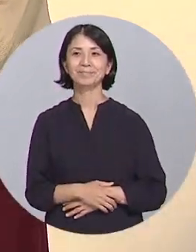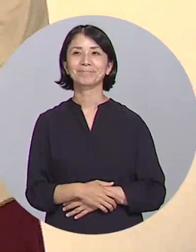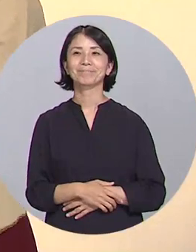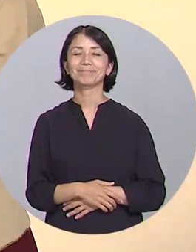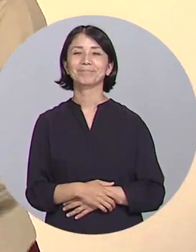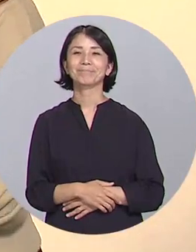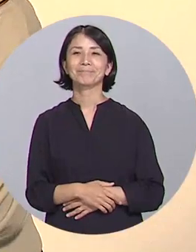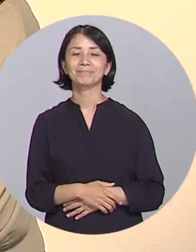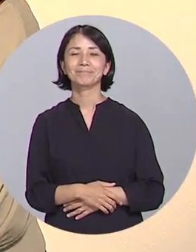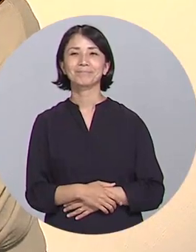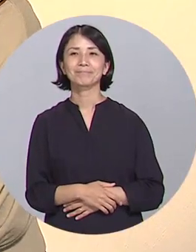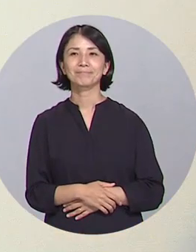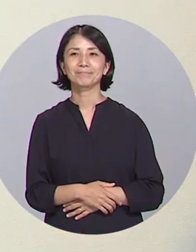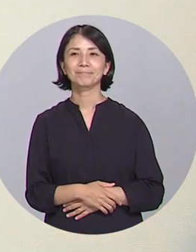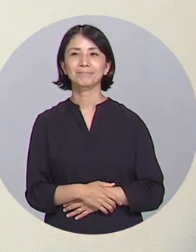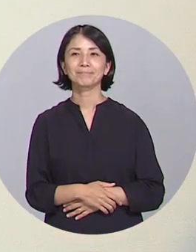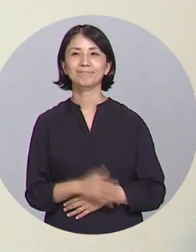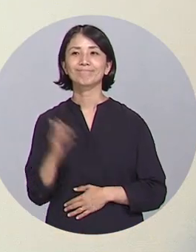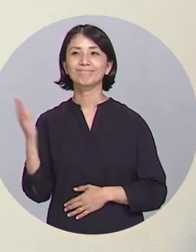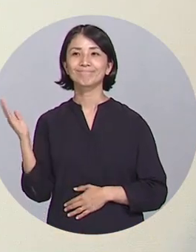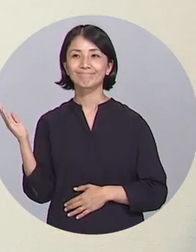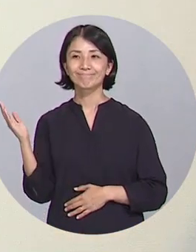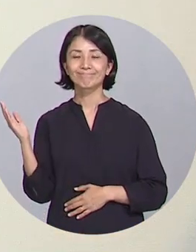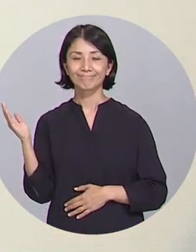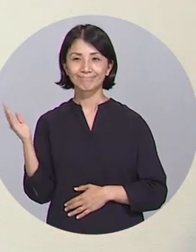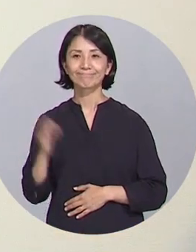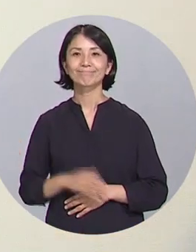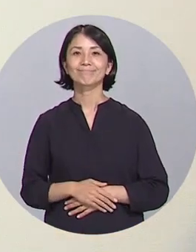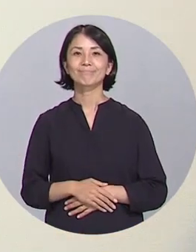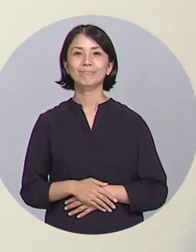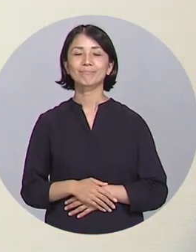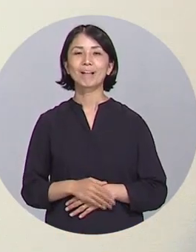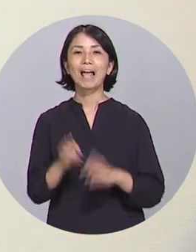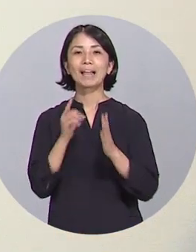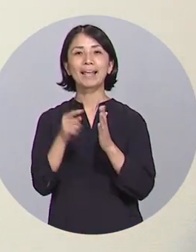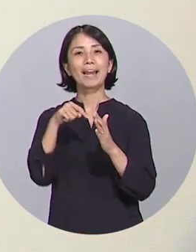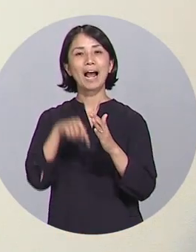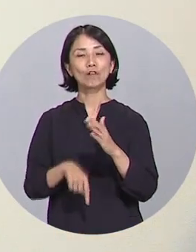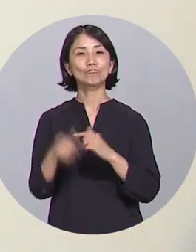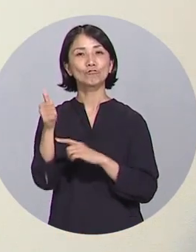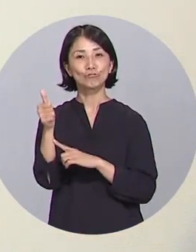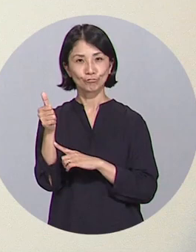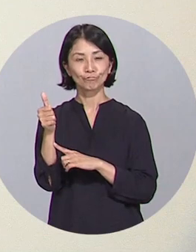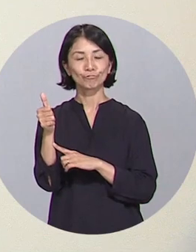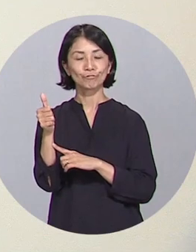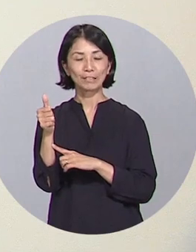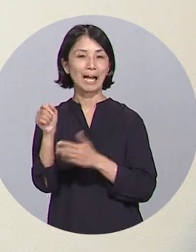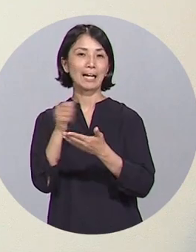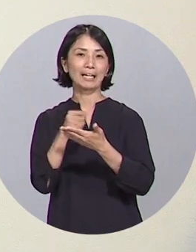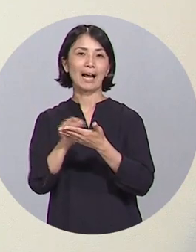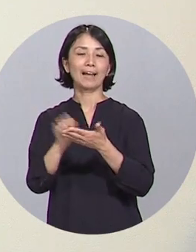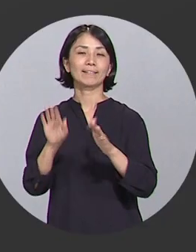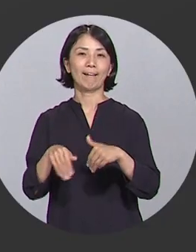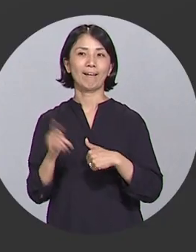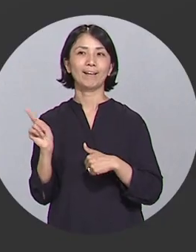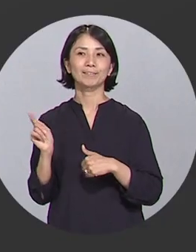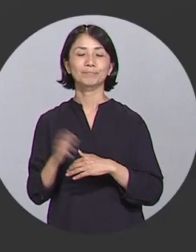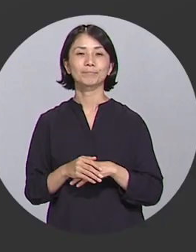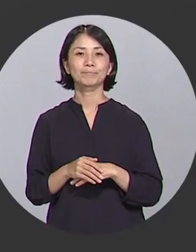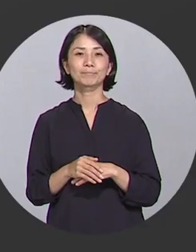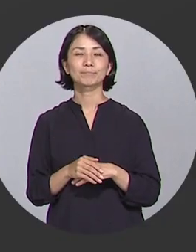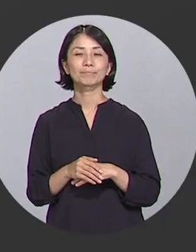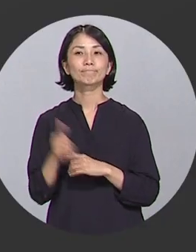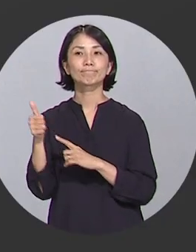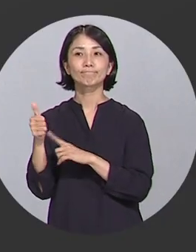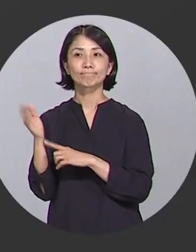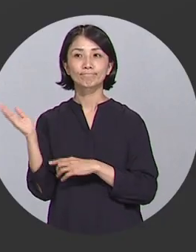った こちらの作品は寺内万次郎の画家圭君の像という作品です。寺内万